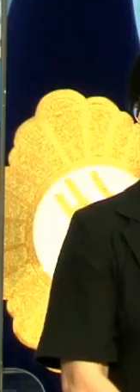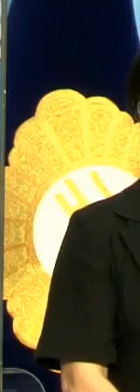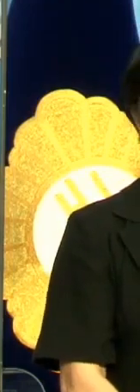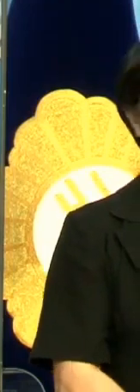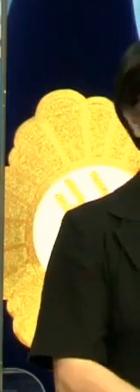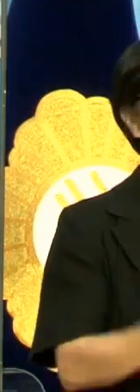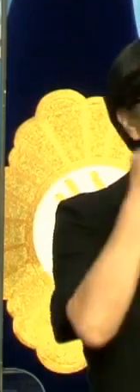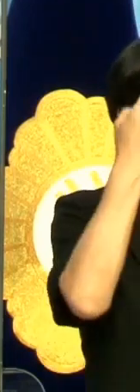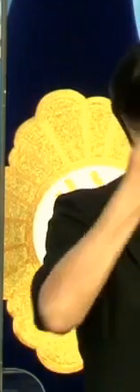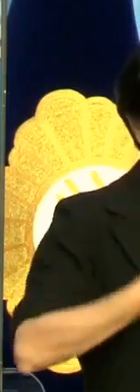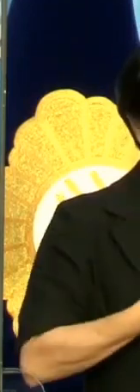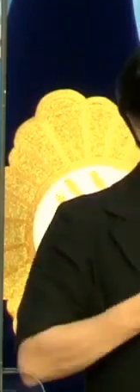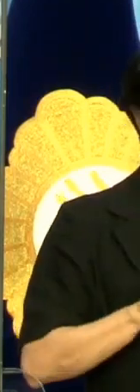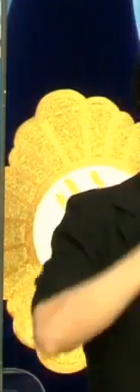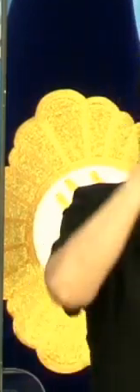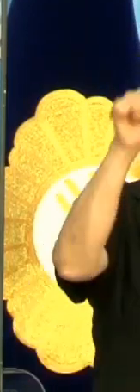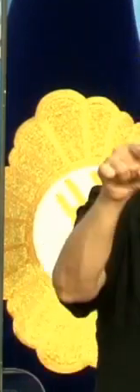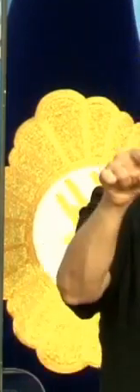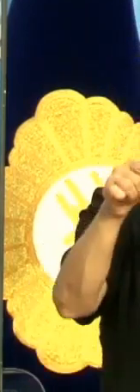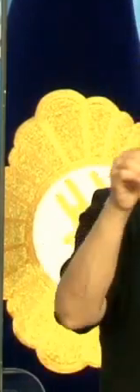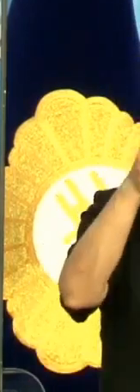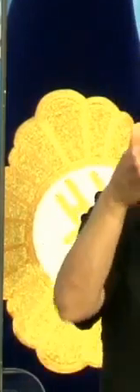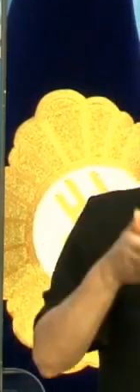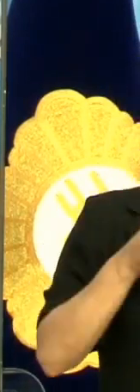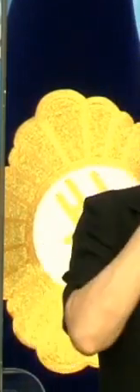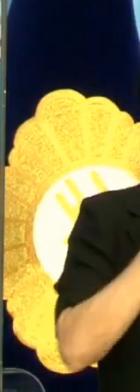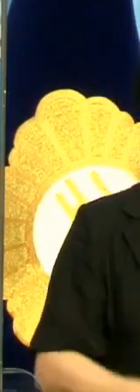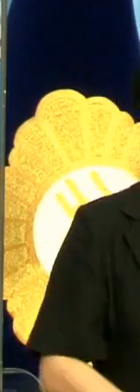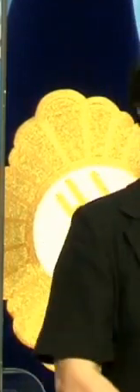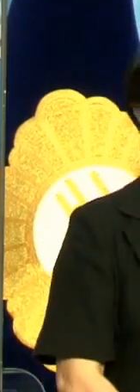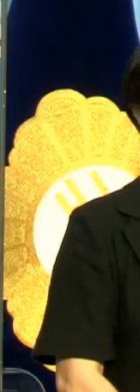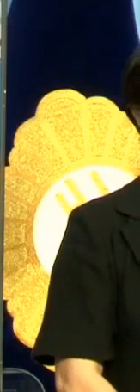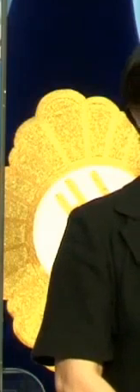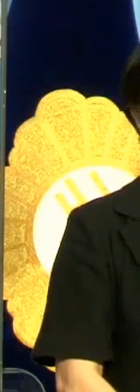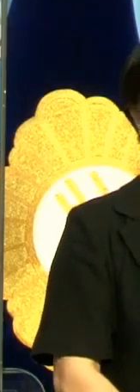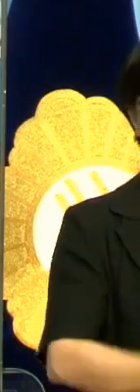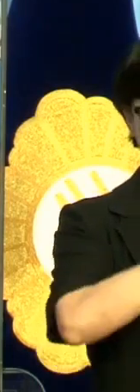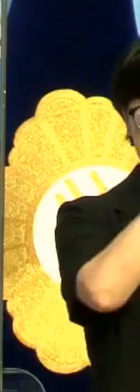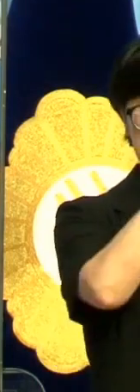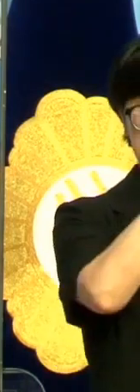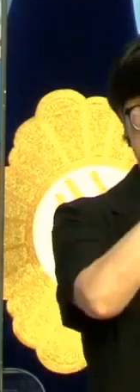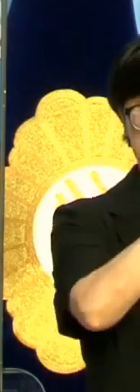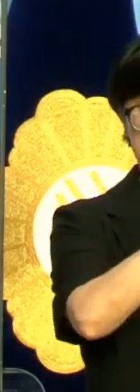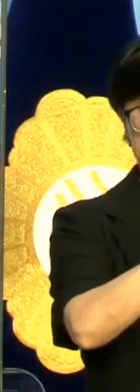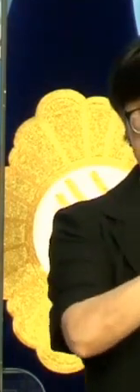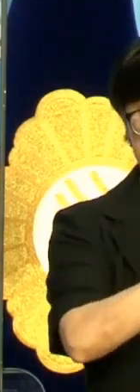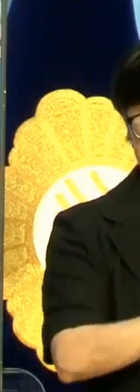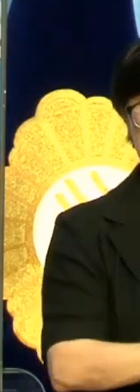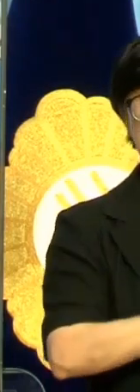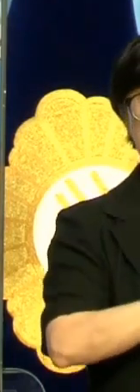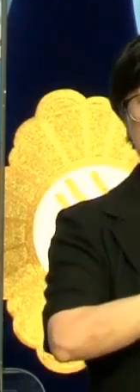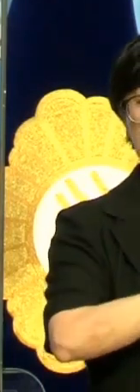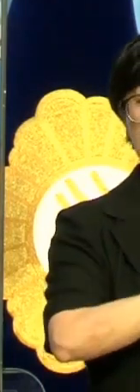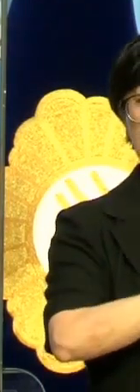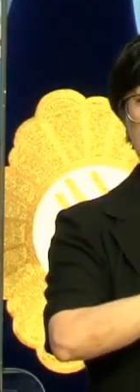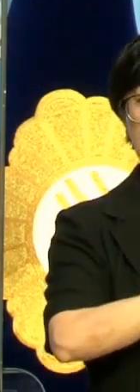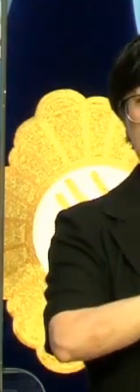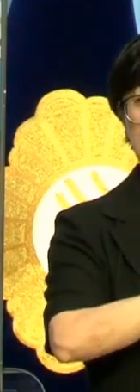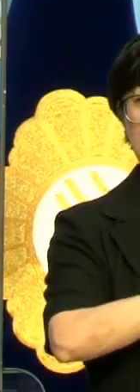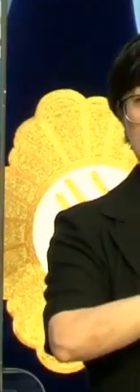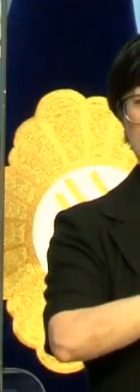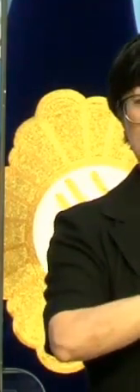지리는 밖에 나가서 한번 꼴로 하겠습니다 좀 자세한 법조문 같은 것은 어 이렇게